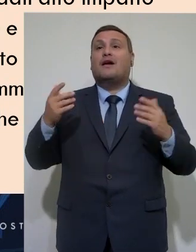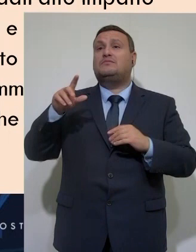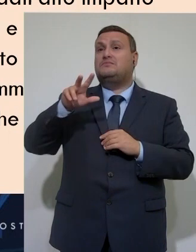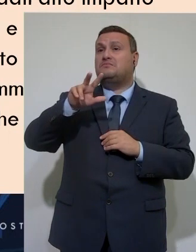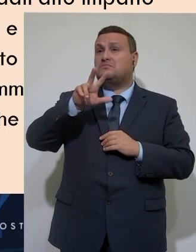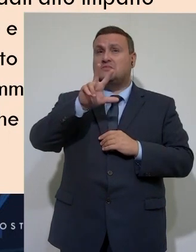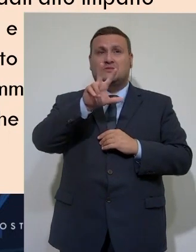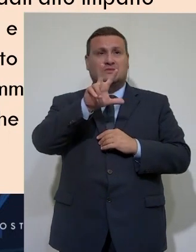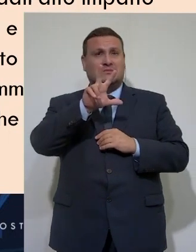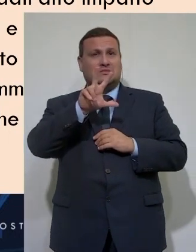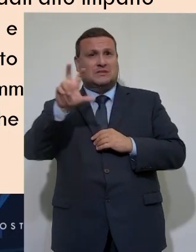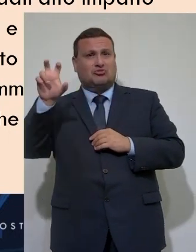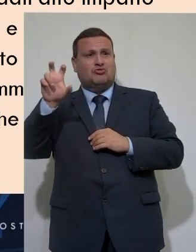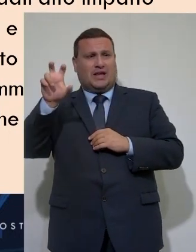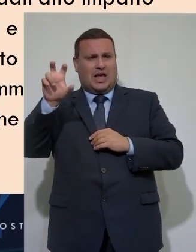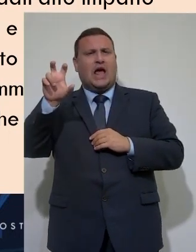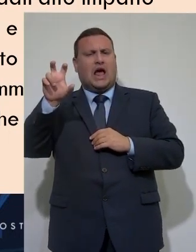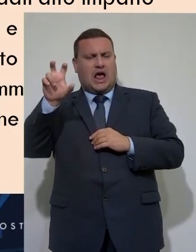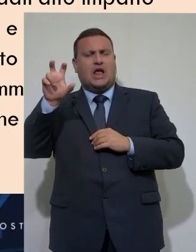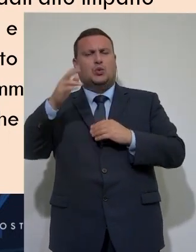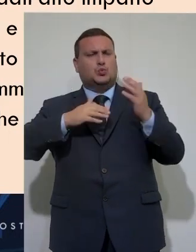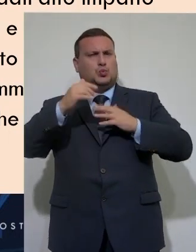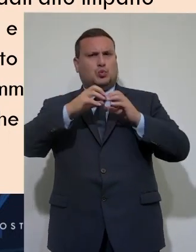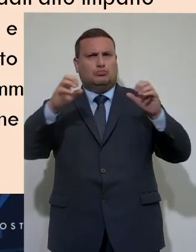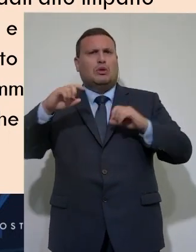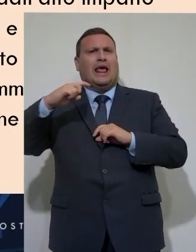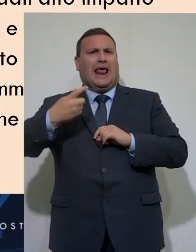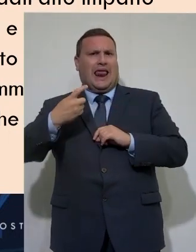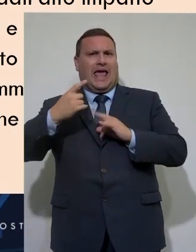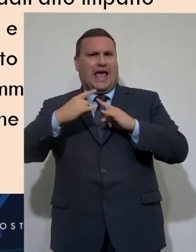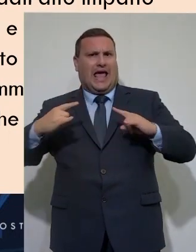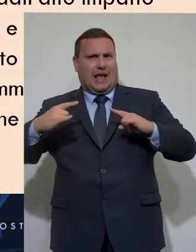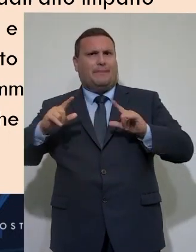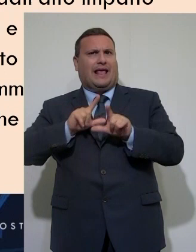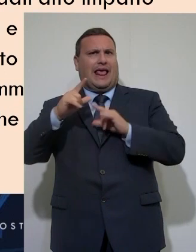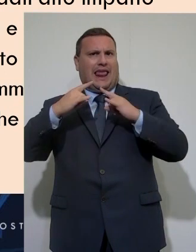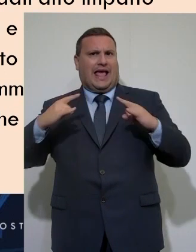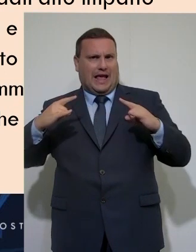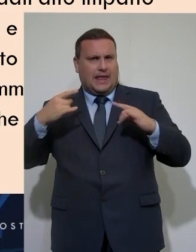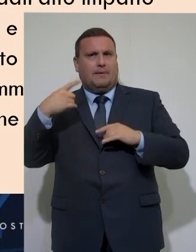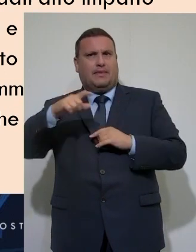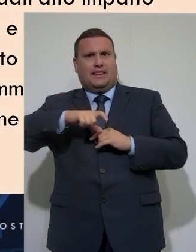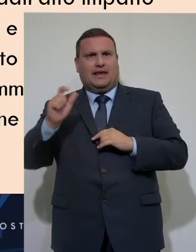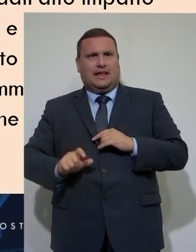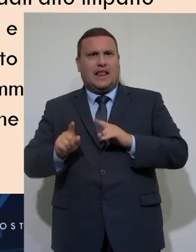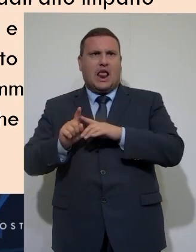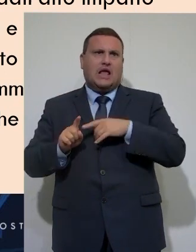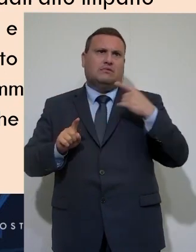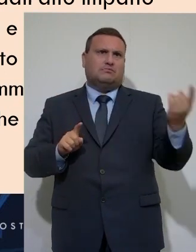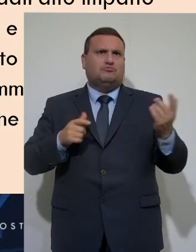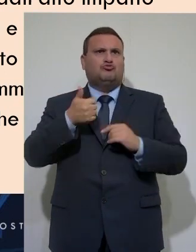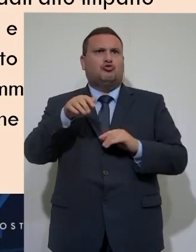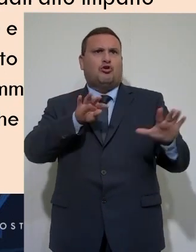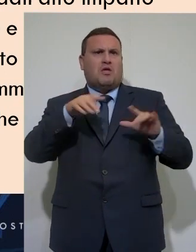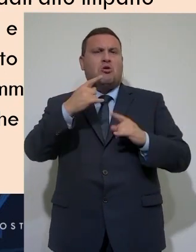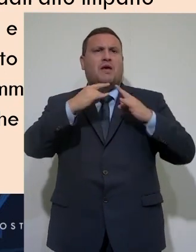sono considerabili only glamping, cioè glamping pure nate per far questo, il resto sono diciamo, degli ampliamenti, della diversificazione di offerte di